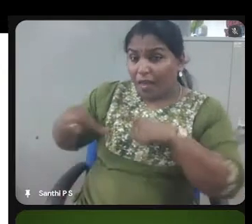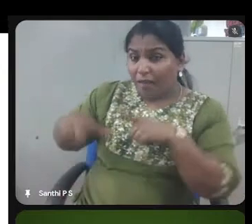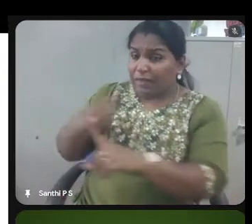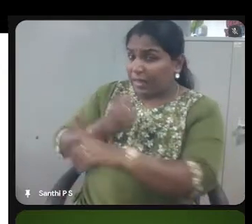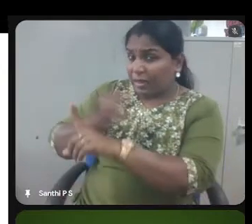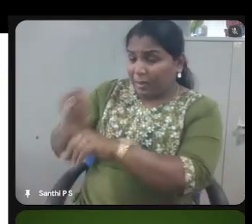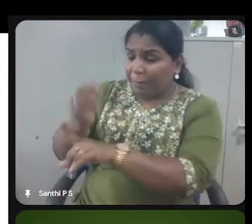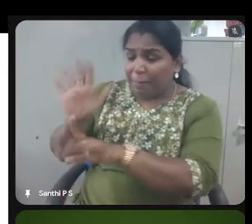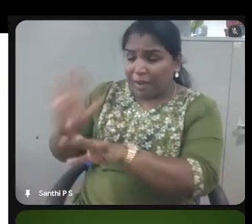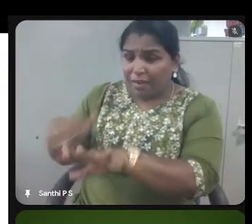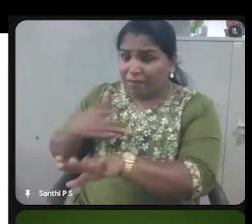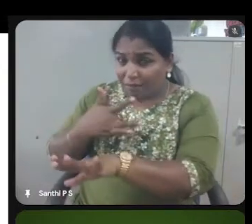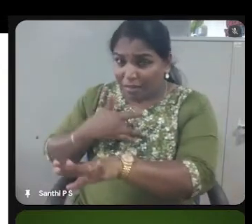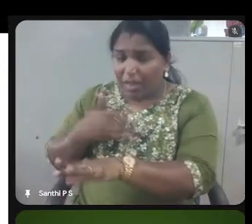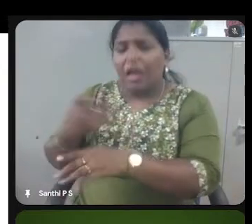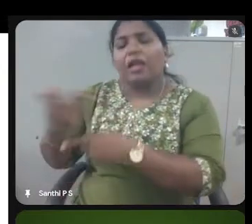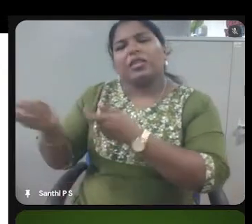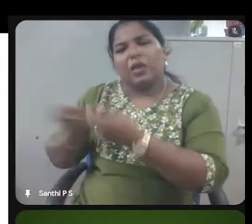ആകണം.